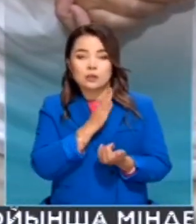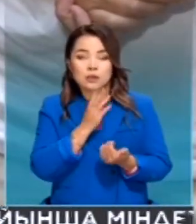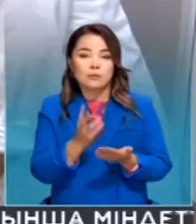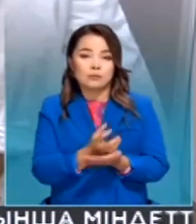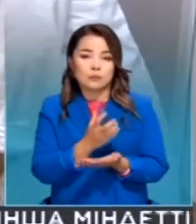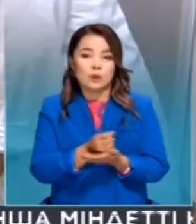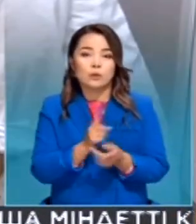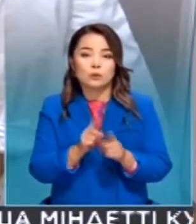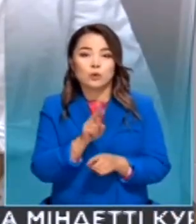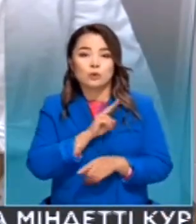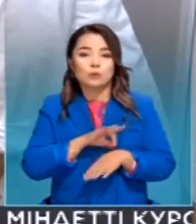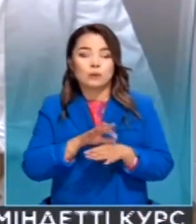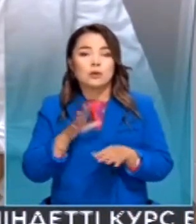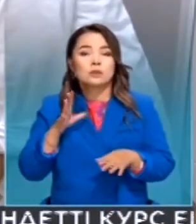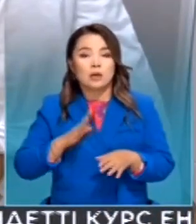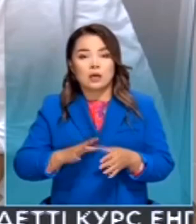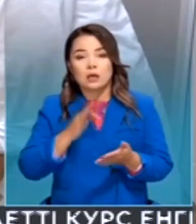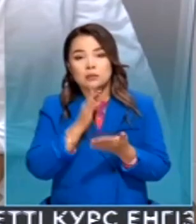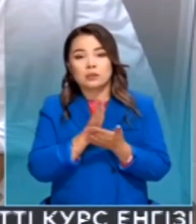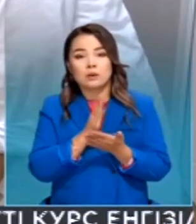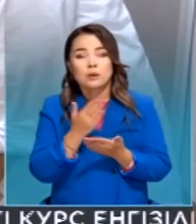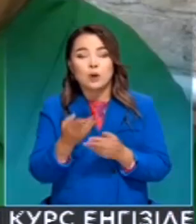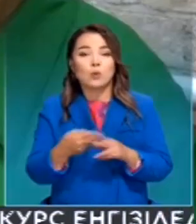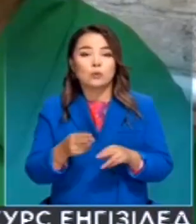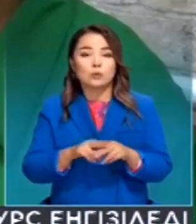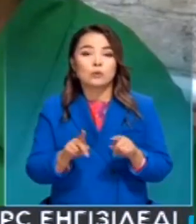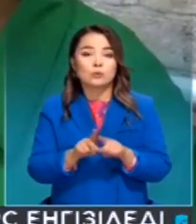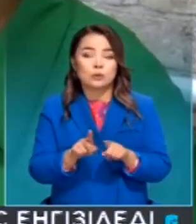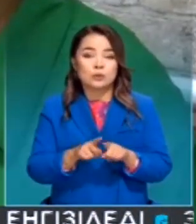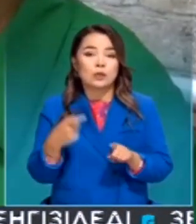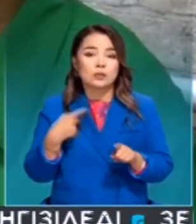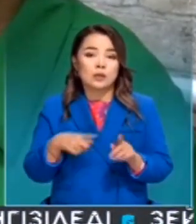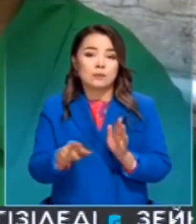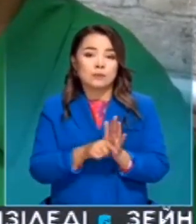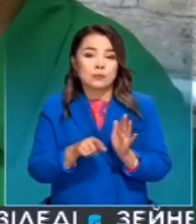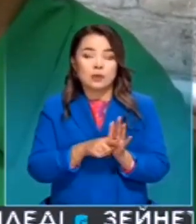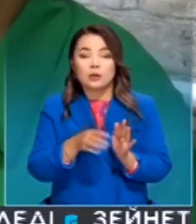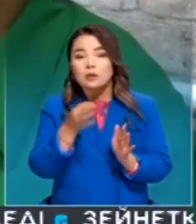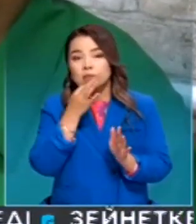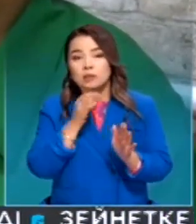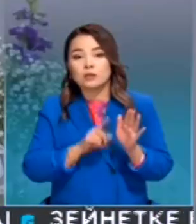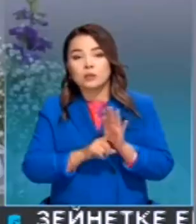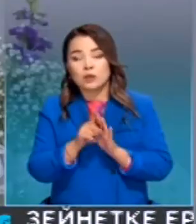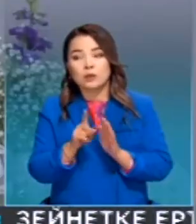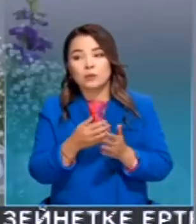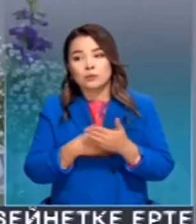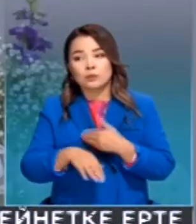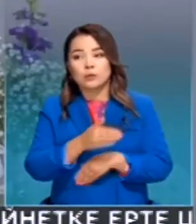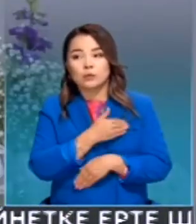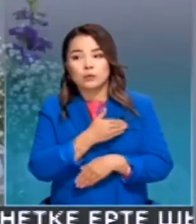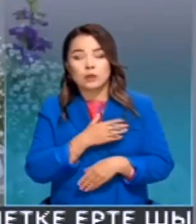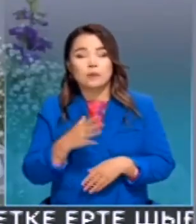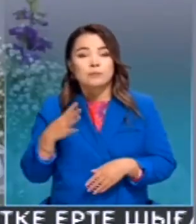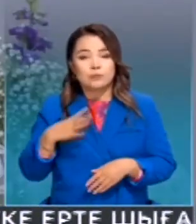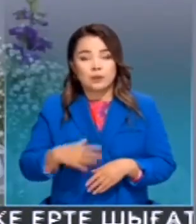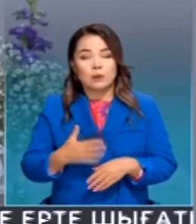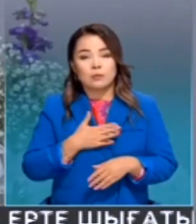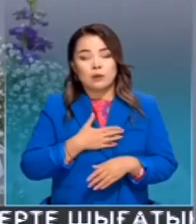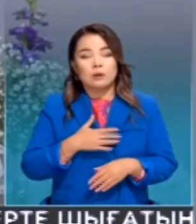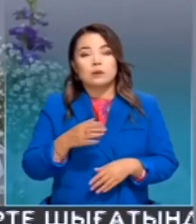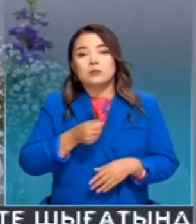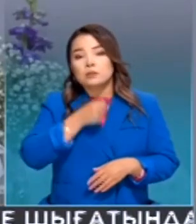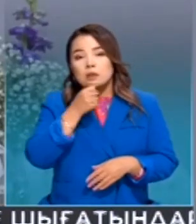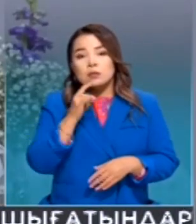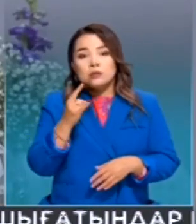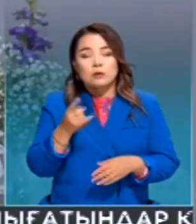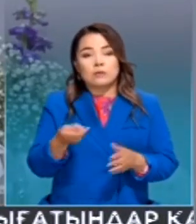табу үшін жұмыс істеуге мәжбір екендерін айтады. Сондықтан олар өздерін зейнет жасына ерте шығаруды сұрап отыр. Амал жоқ. Мен баламды, дардай